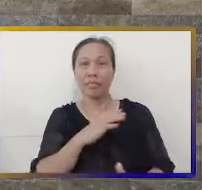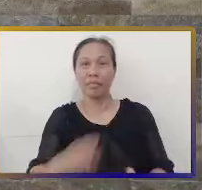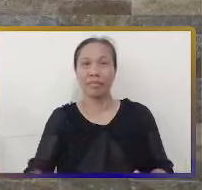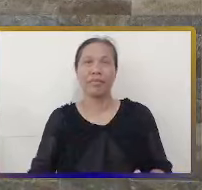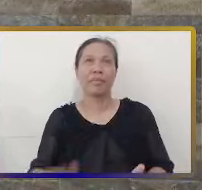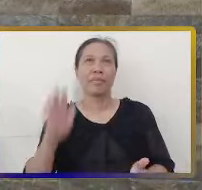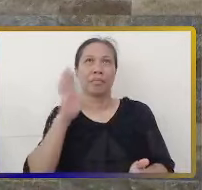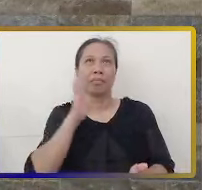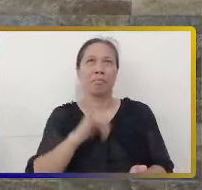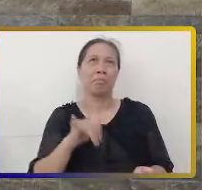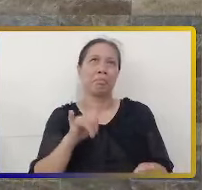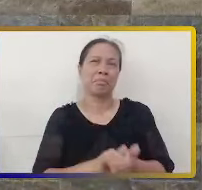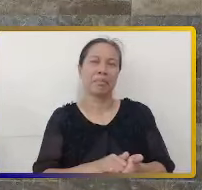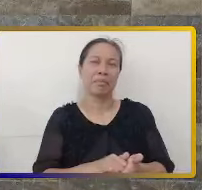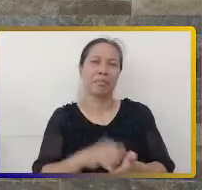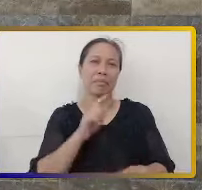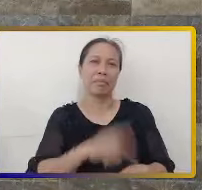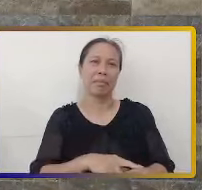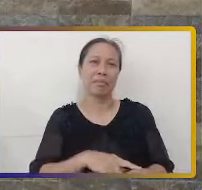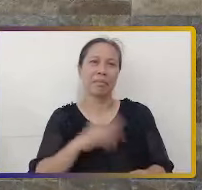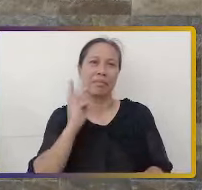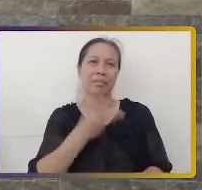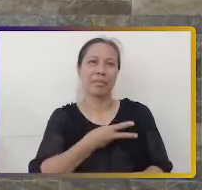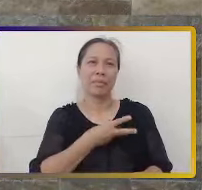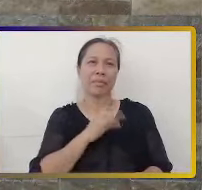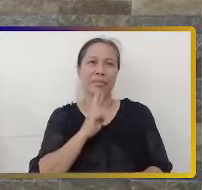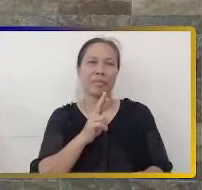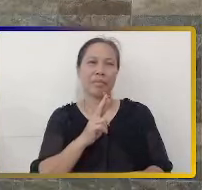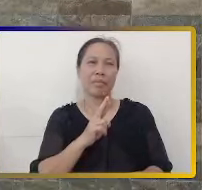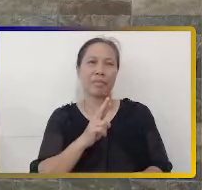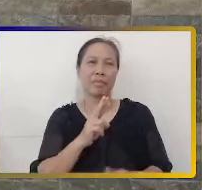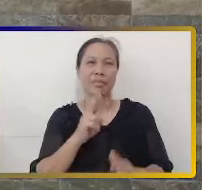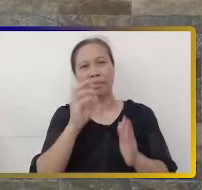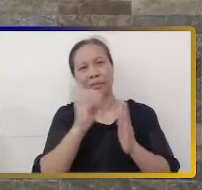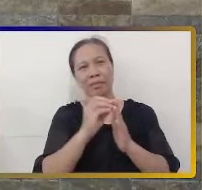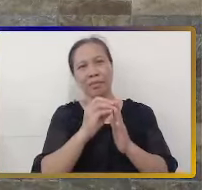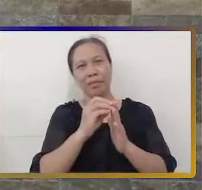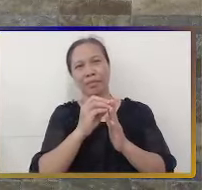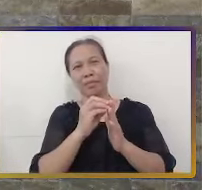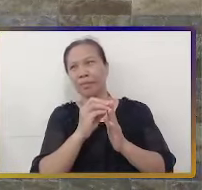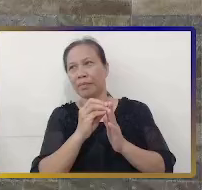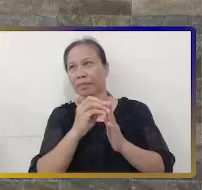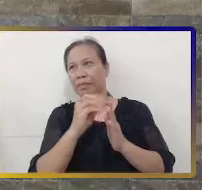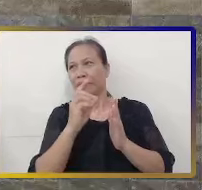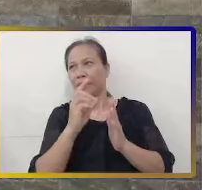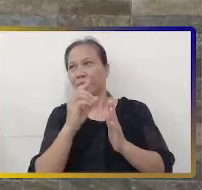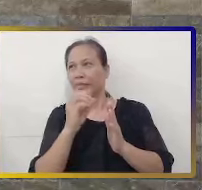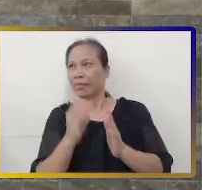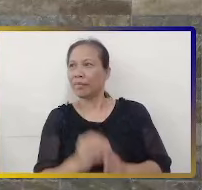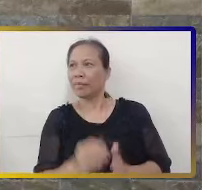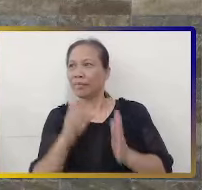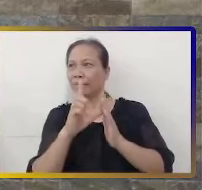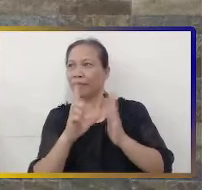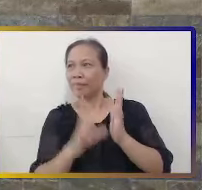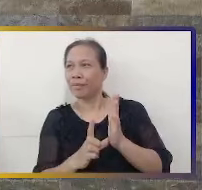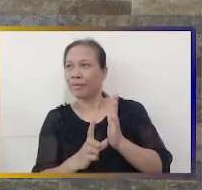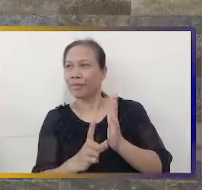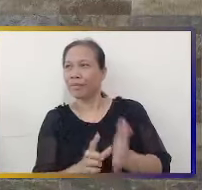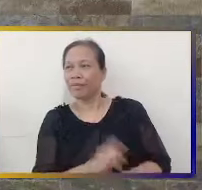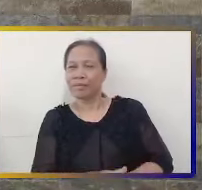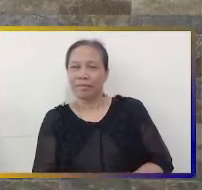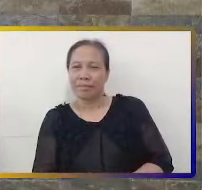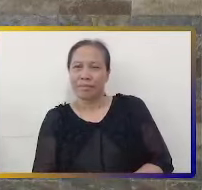time under old covenant pa ang Panginoon kasi hindi pa raw namamatay ang Panginoon okay